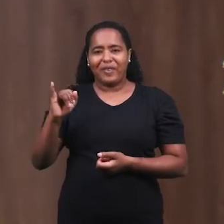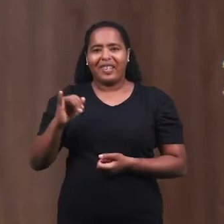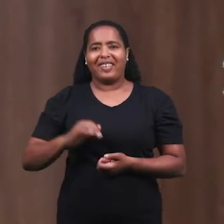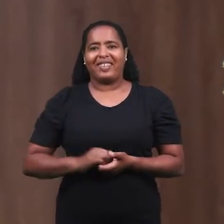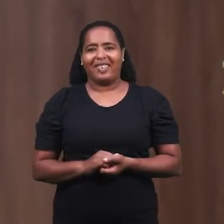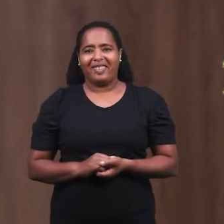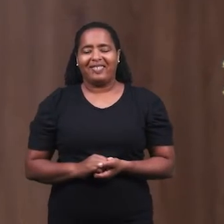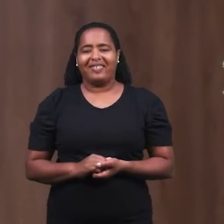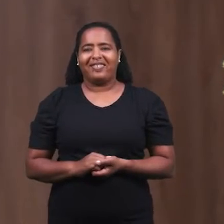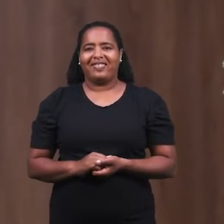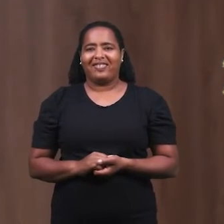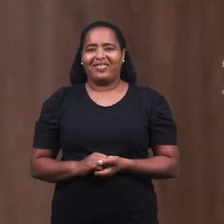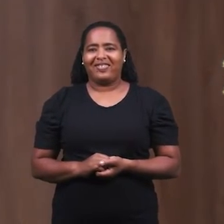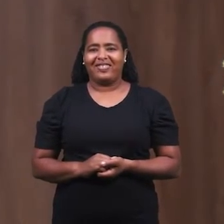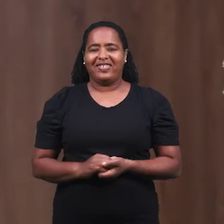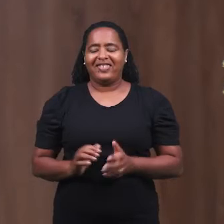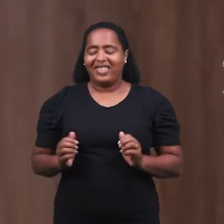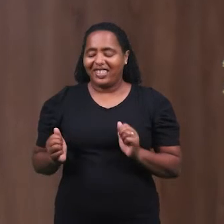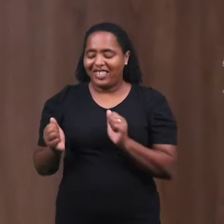Отца.